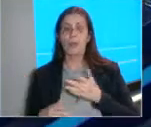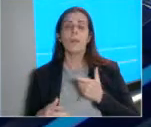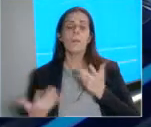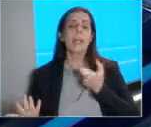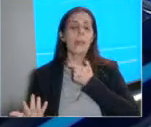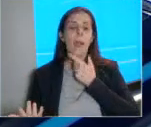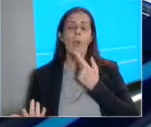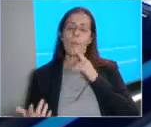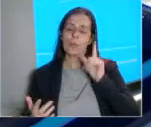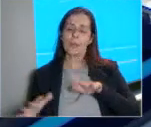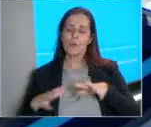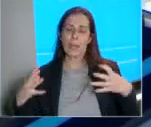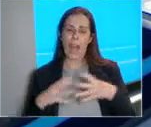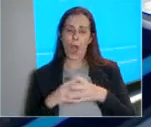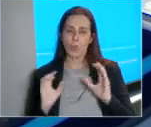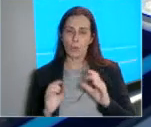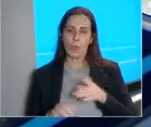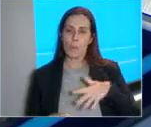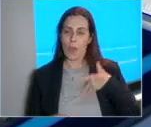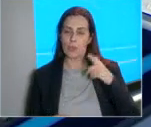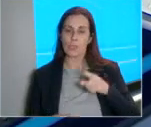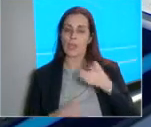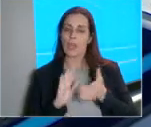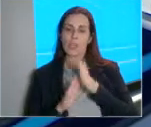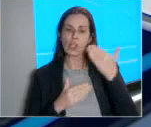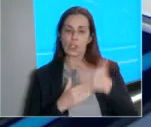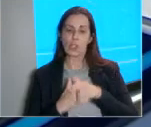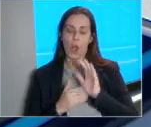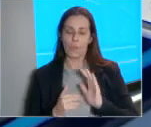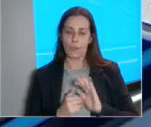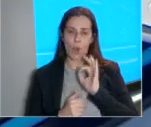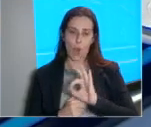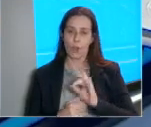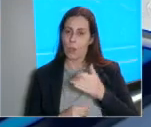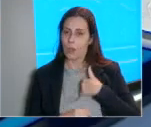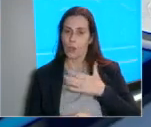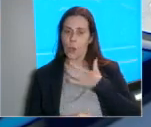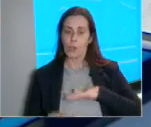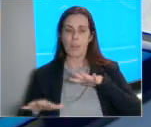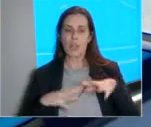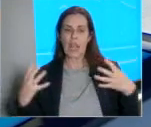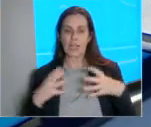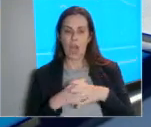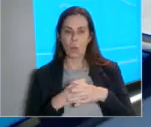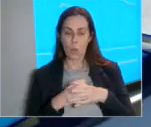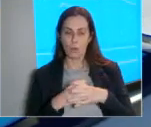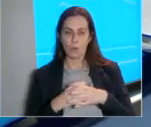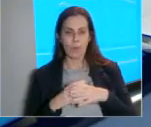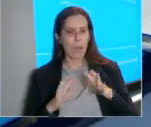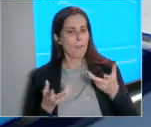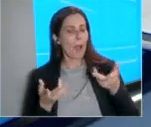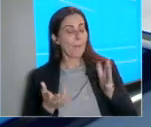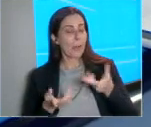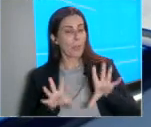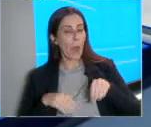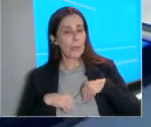עבר לאסטרטגיה של אחדות, כי הוא מרגיש שזה סוף ימיו הפוליטיים. אנחנו רוצים ממשלת אחדות. מה אתם יכולים לעשות